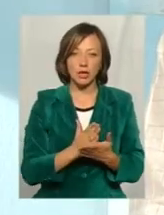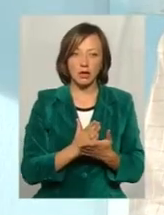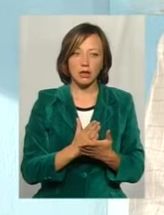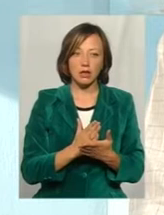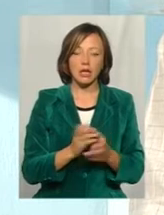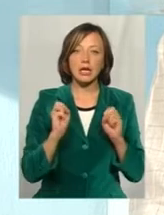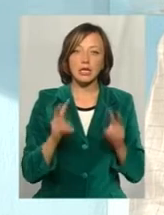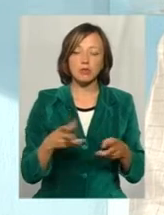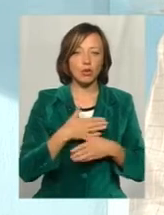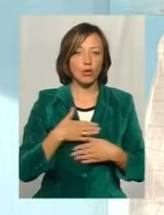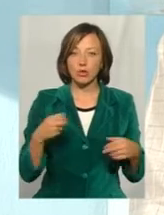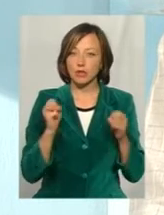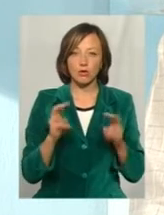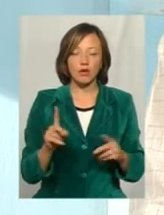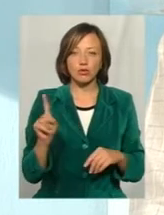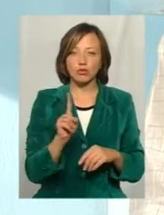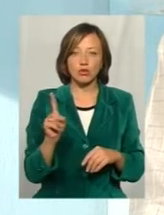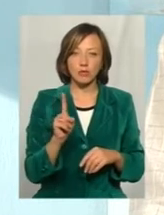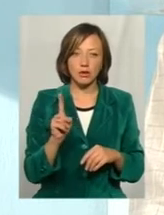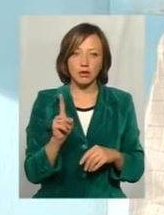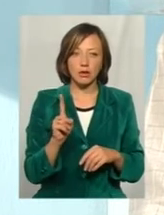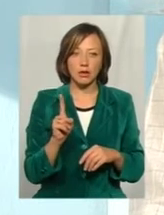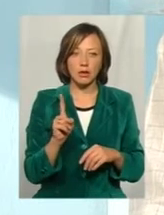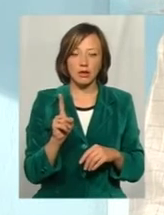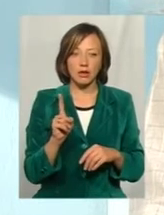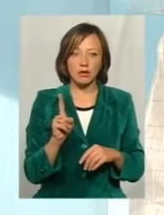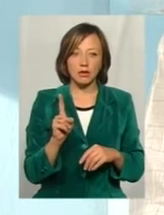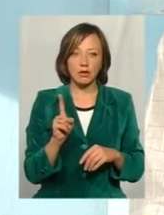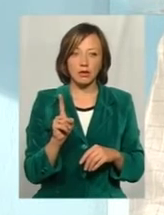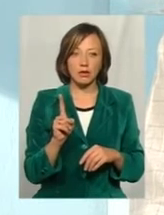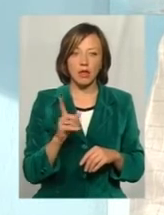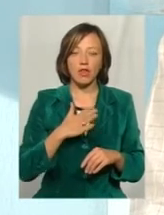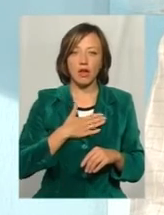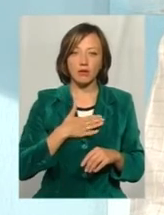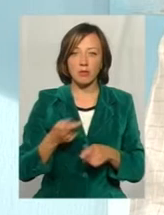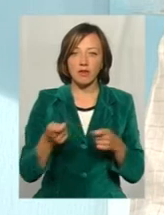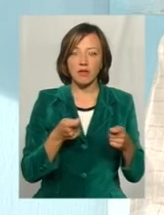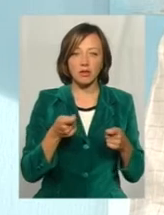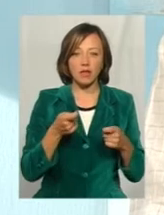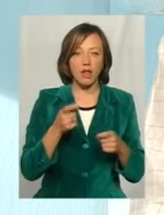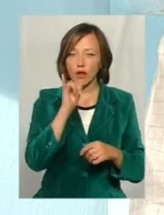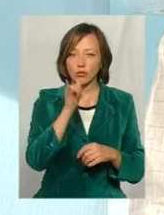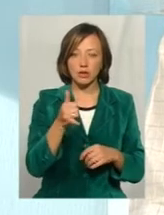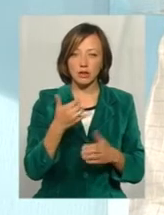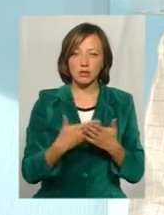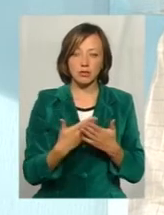є ризики, ми не хочемо ризикувати, щоб зайшов на ринок наших перевезень, аби